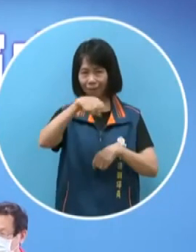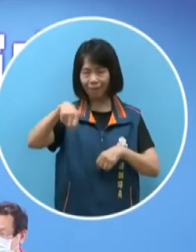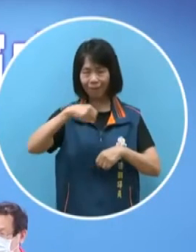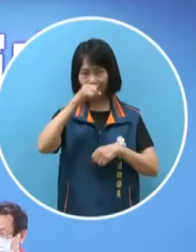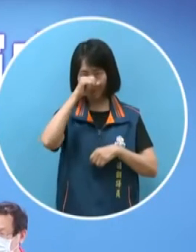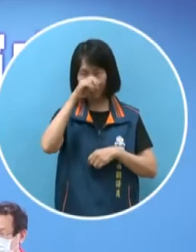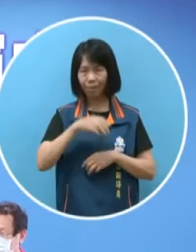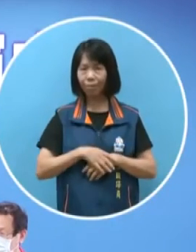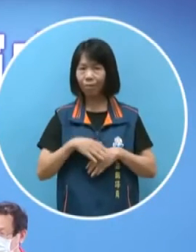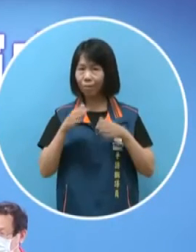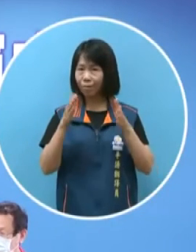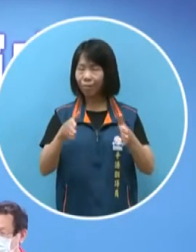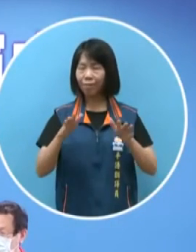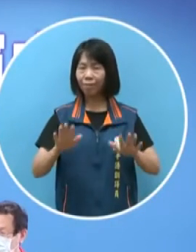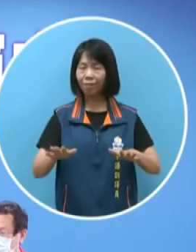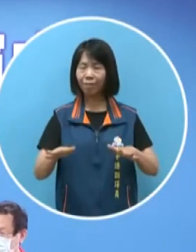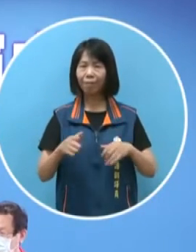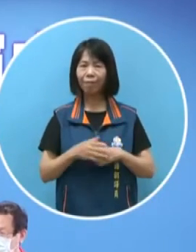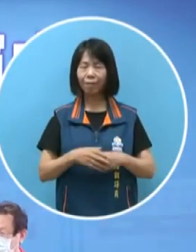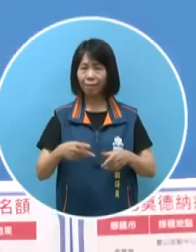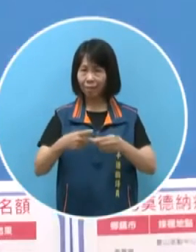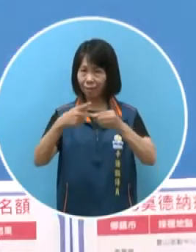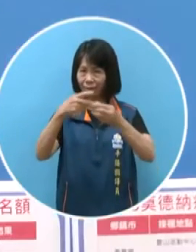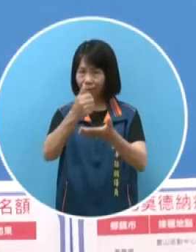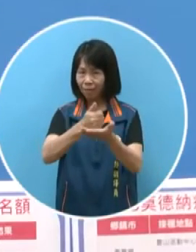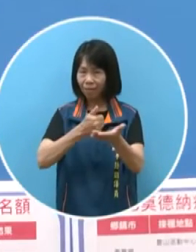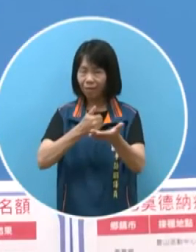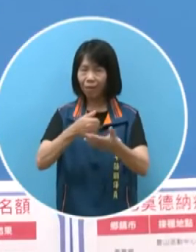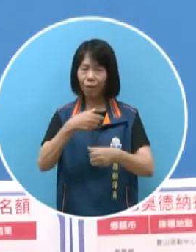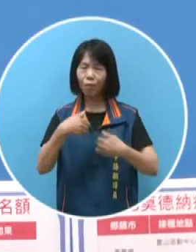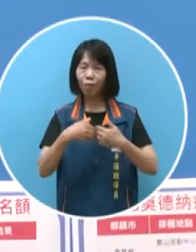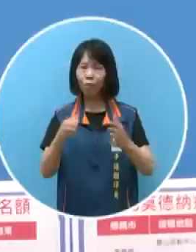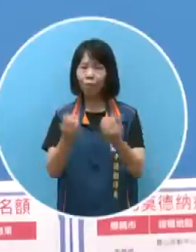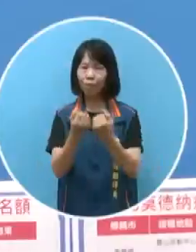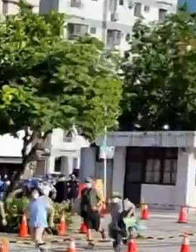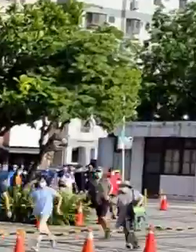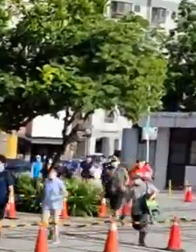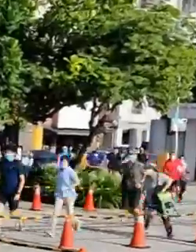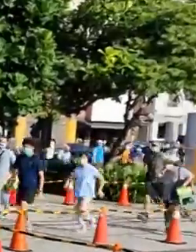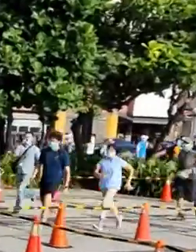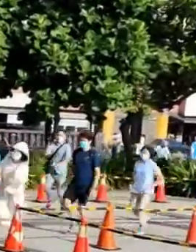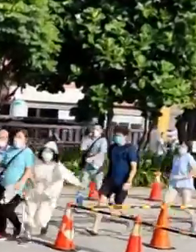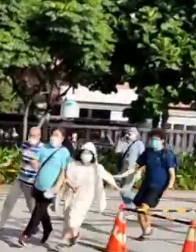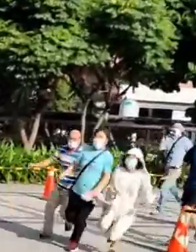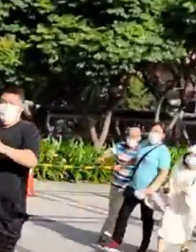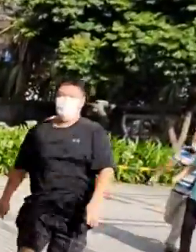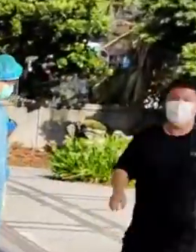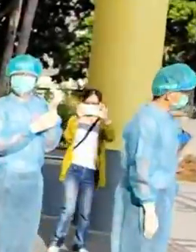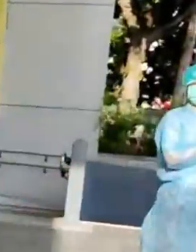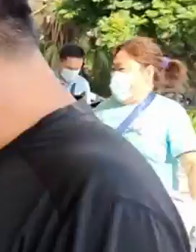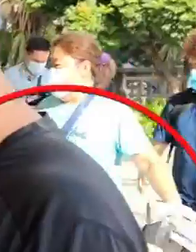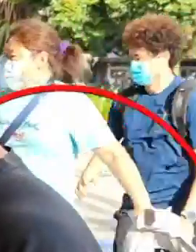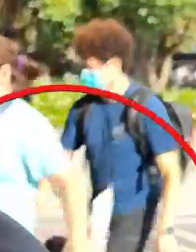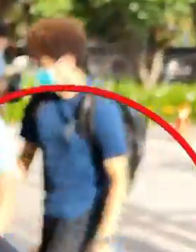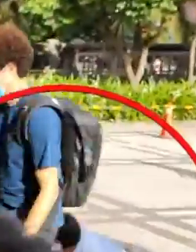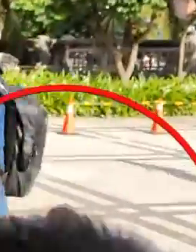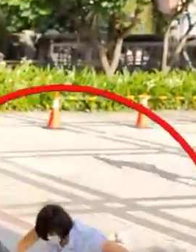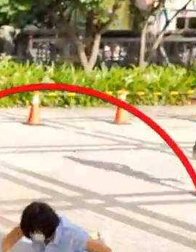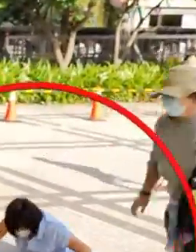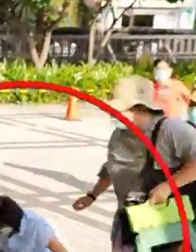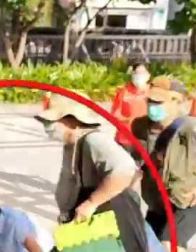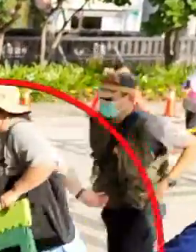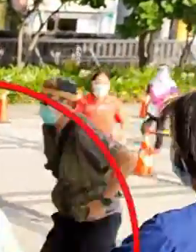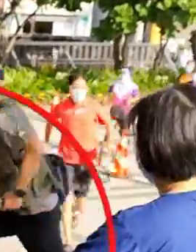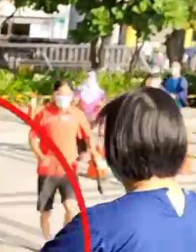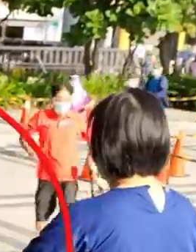于疫苗的不足才会引起民众抢着吃打残疾，执政党不应该在伤口上撒盐，作为执政党主